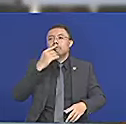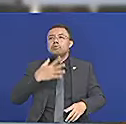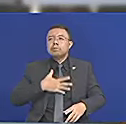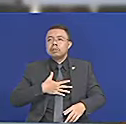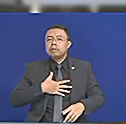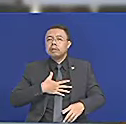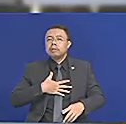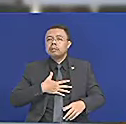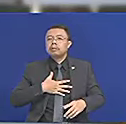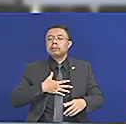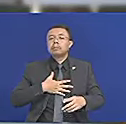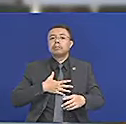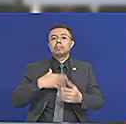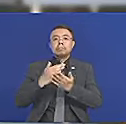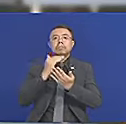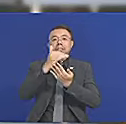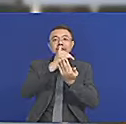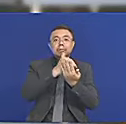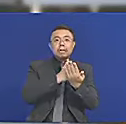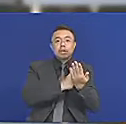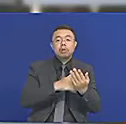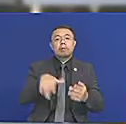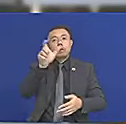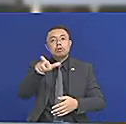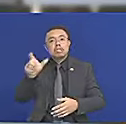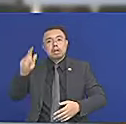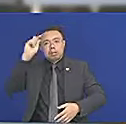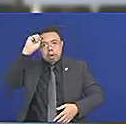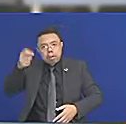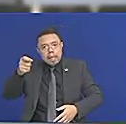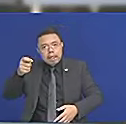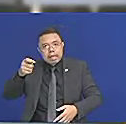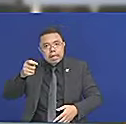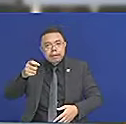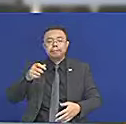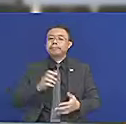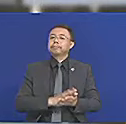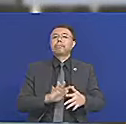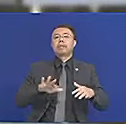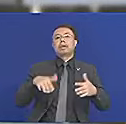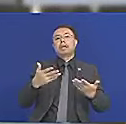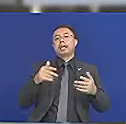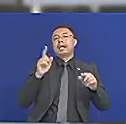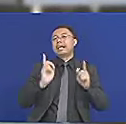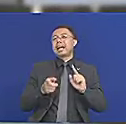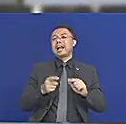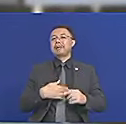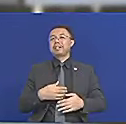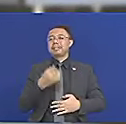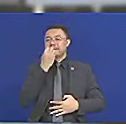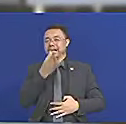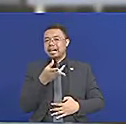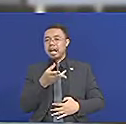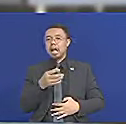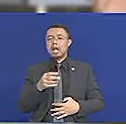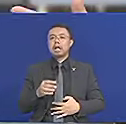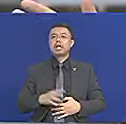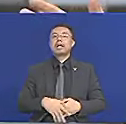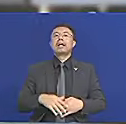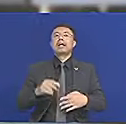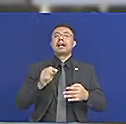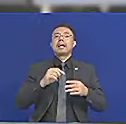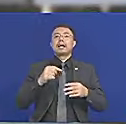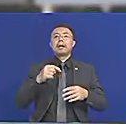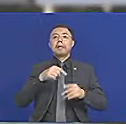memiliki nilai-nilai kemanusiaan. Tentu kalau sudah mengucapkan ketuhanan yang Maha